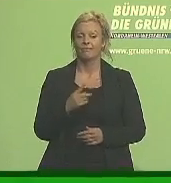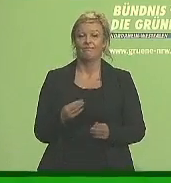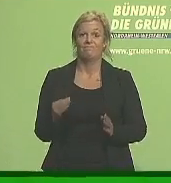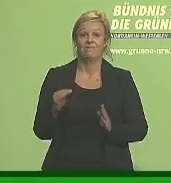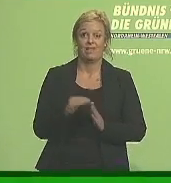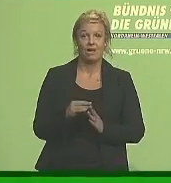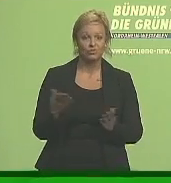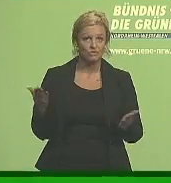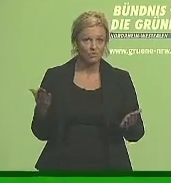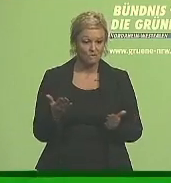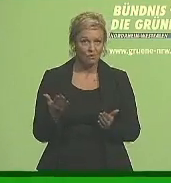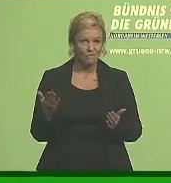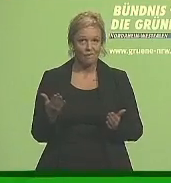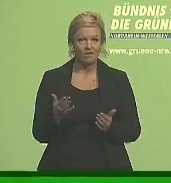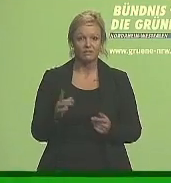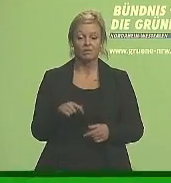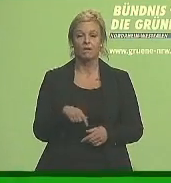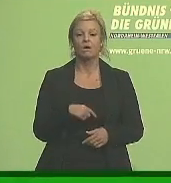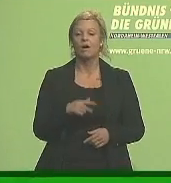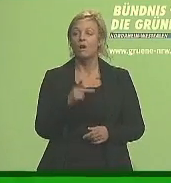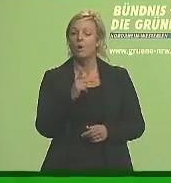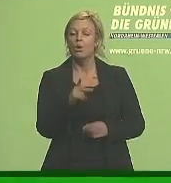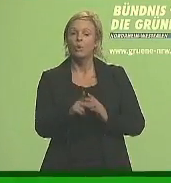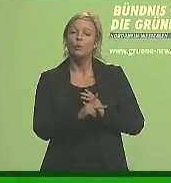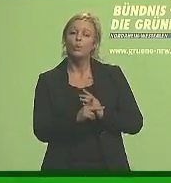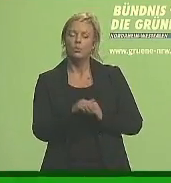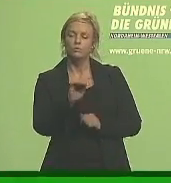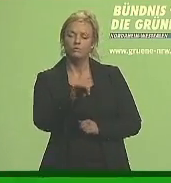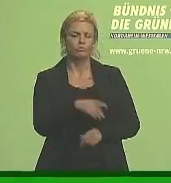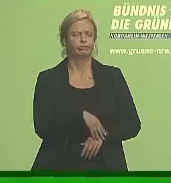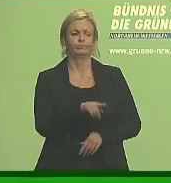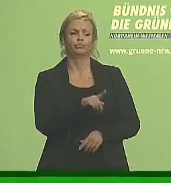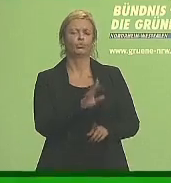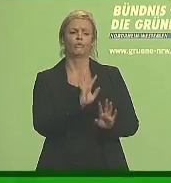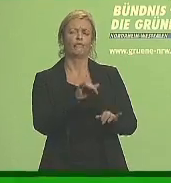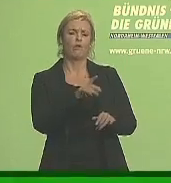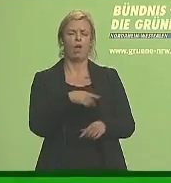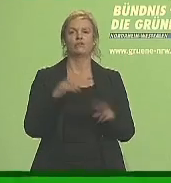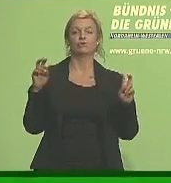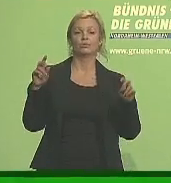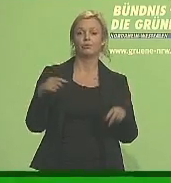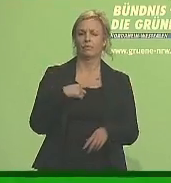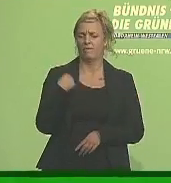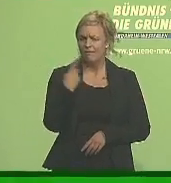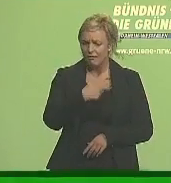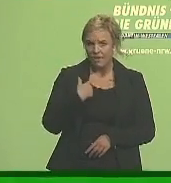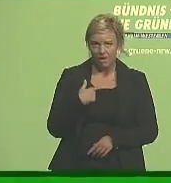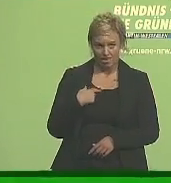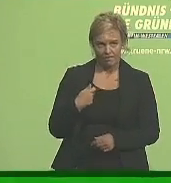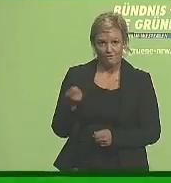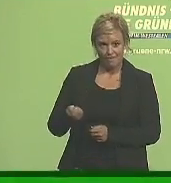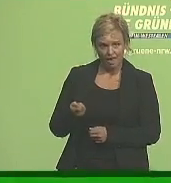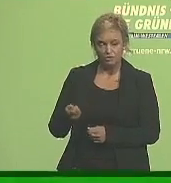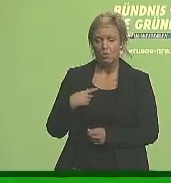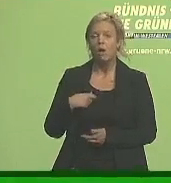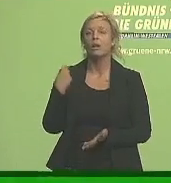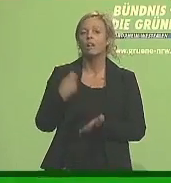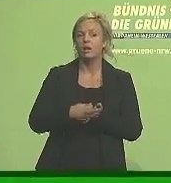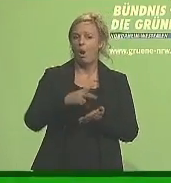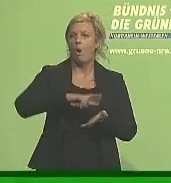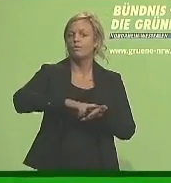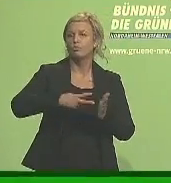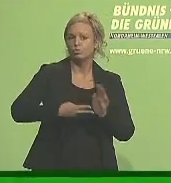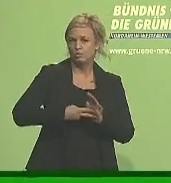dass er sich beim Einkauf verzockt hat. Im O-Ton heißt das so: Wir als Versorger kaufen den Strom an der Energiebörse zum Teil